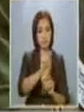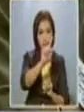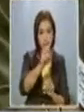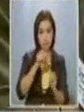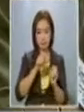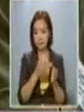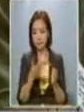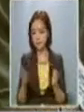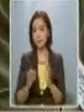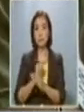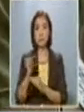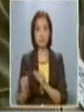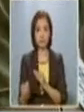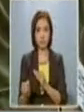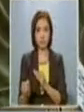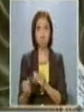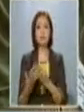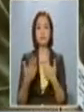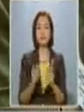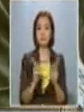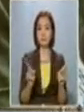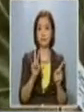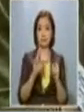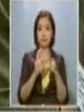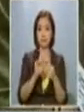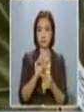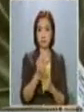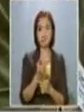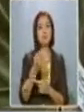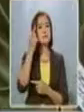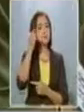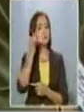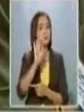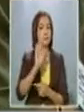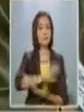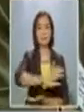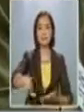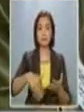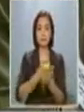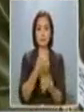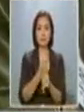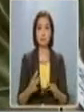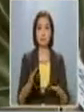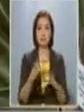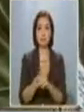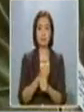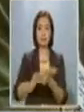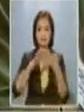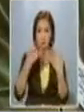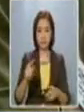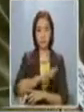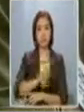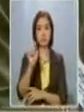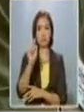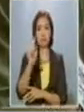จนจบนะครับและวิธีการยกร่างก็คาดว่าทั้งหมดเนี่ยจะเสร็จสรุปได้ภายในวันศุกร์ที่